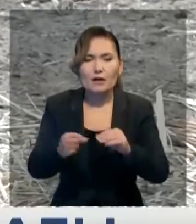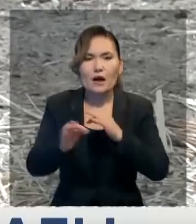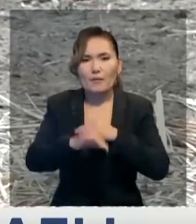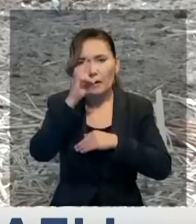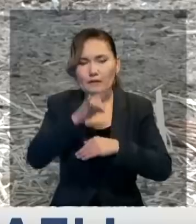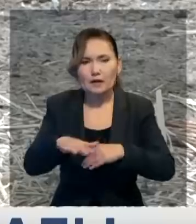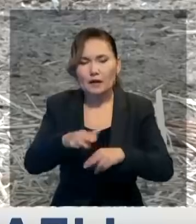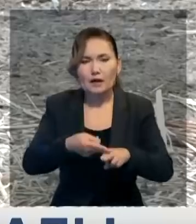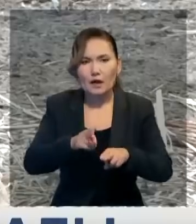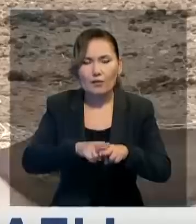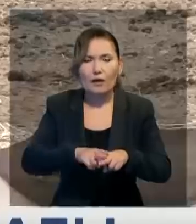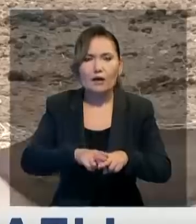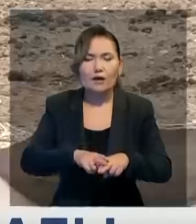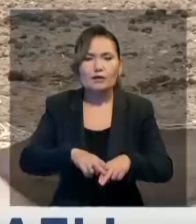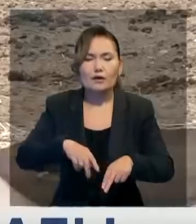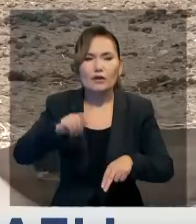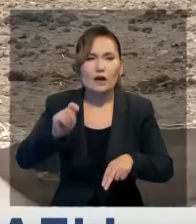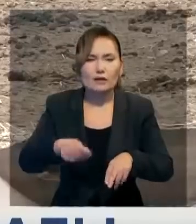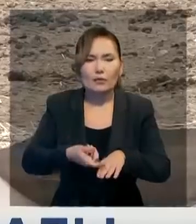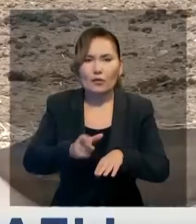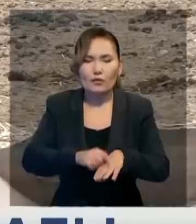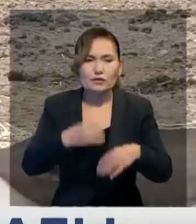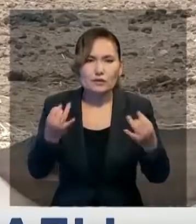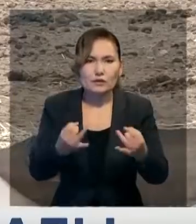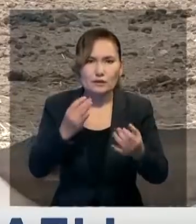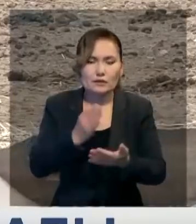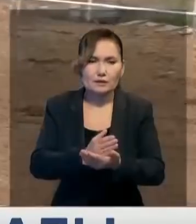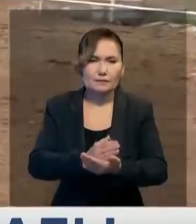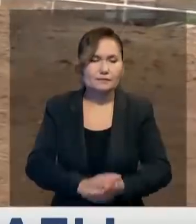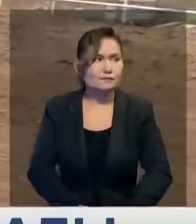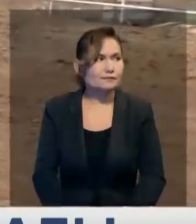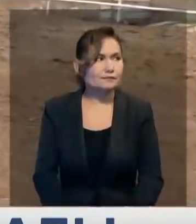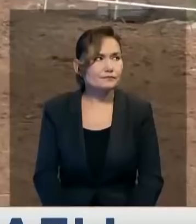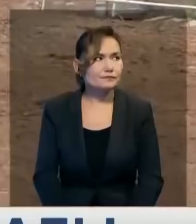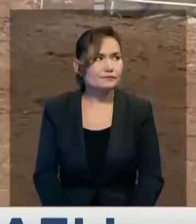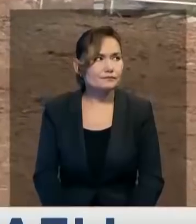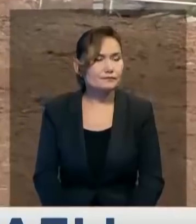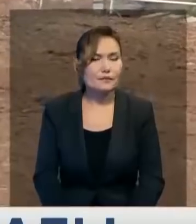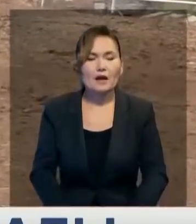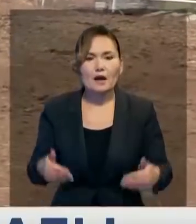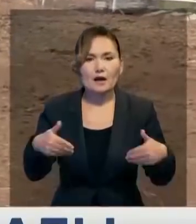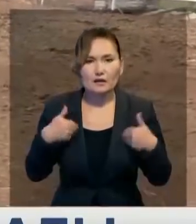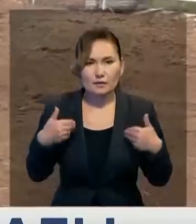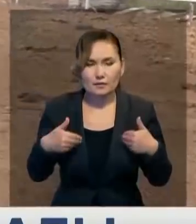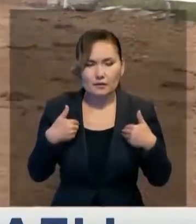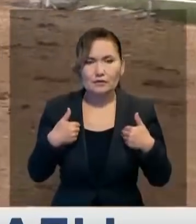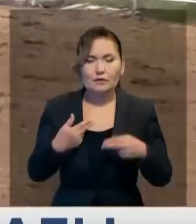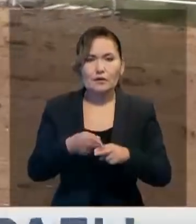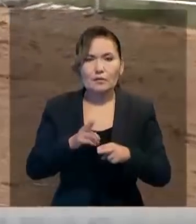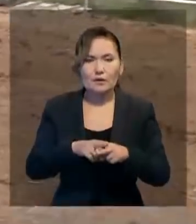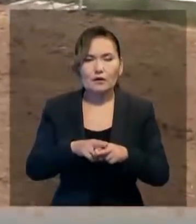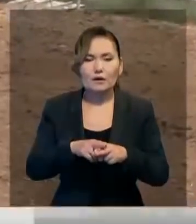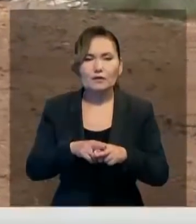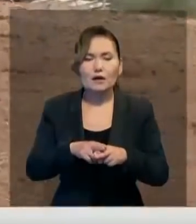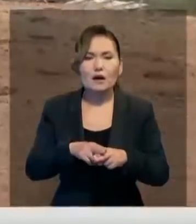қамшыны таңдауда екі адамның әңгімесін пайдаланған. Ол өлшем былайша өрнектеледі. Ассалауму алейкум. Уағалейкум ассалам. Жол